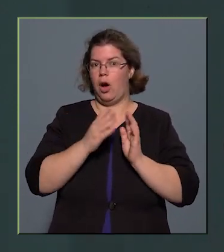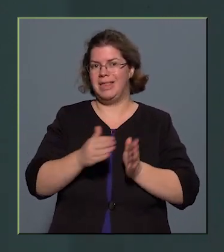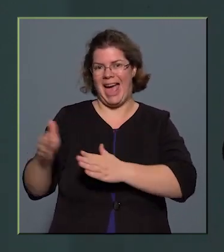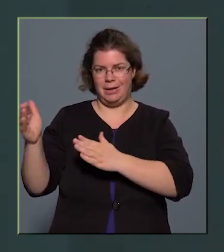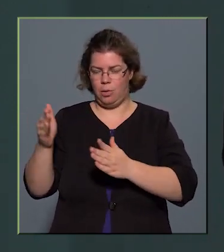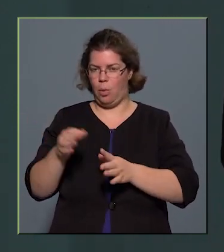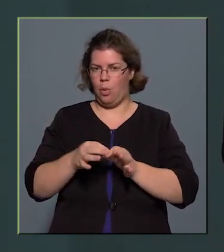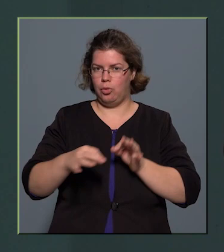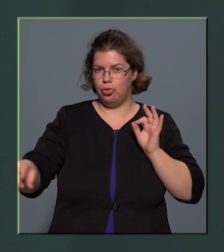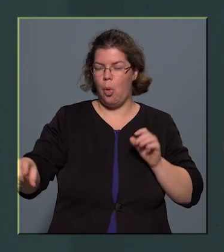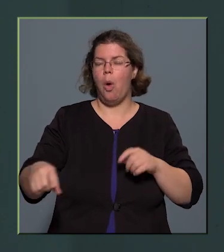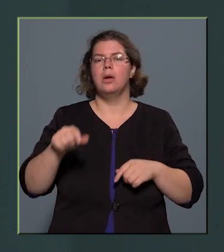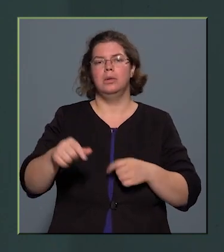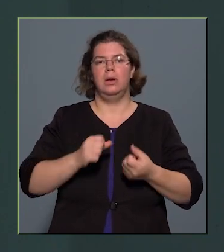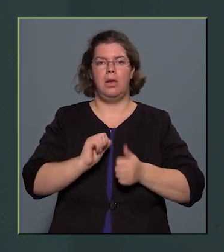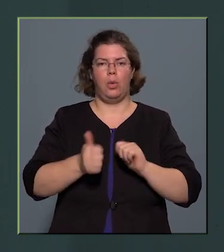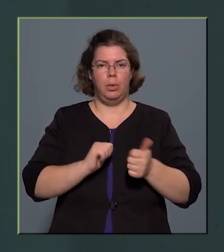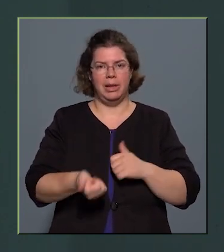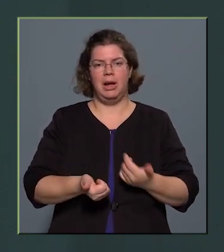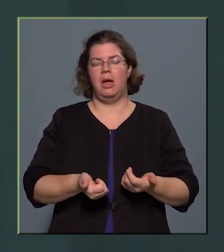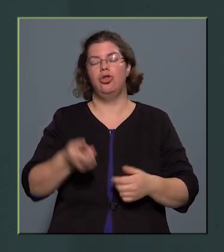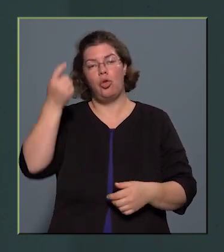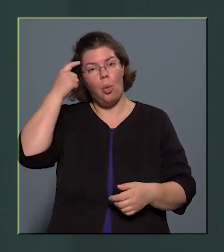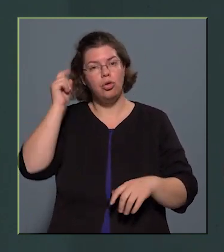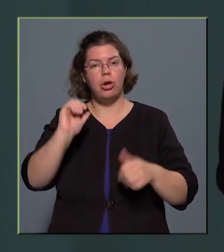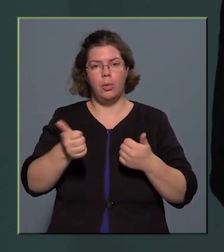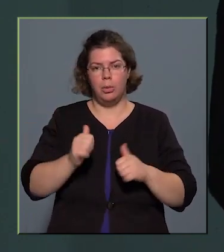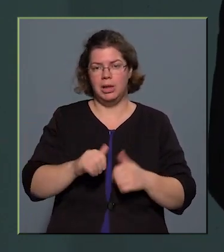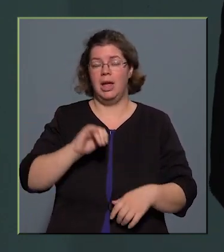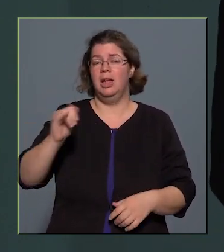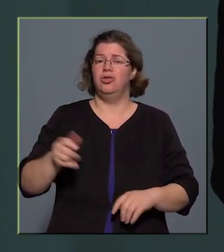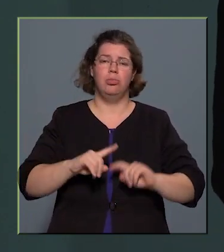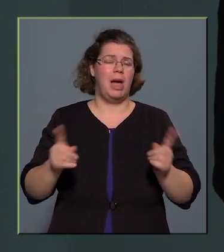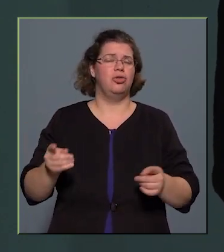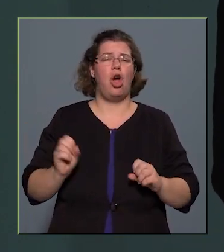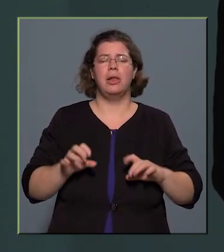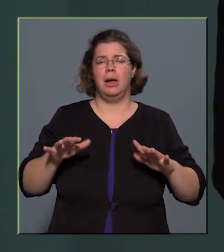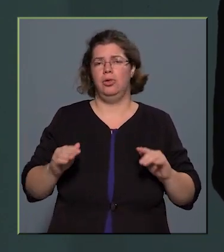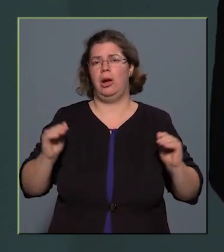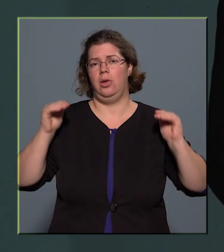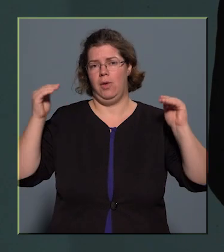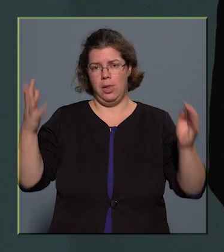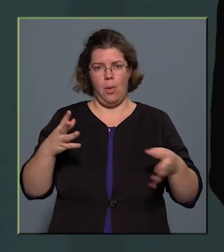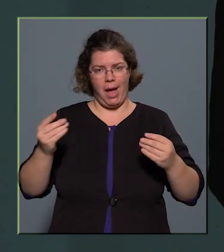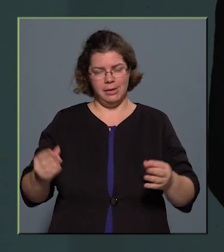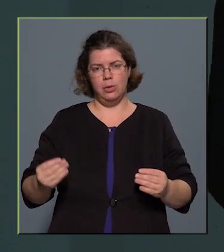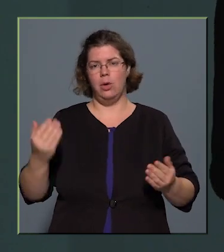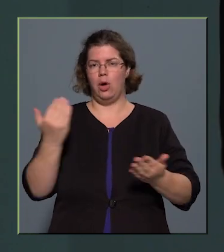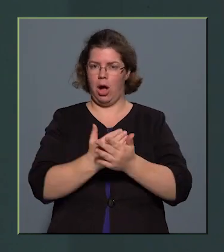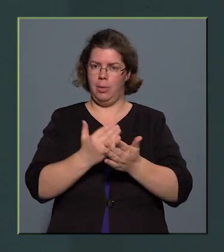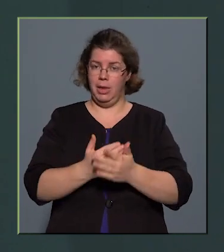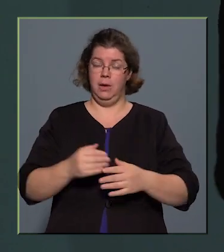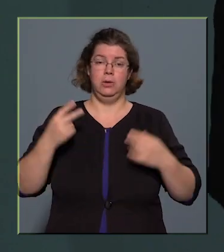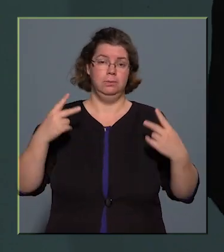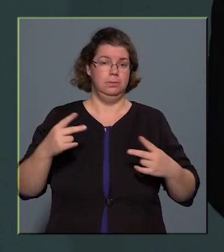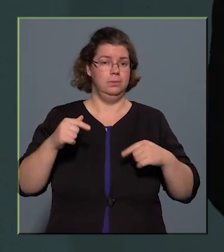gyártósorban az automatizálás, az okos automatizálás és más hatékonyságnövelő eszközök alkalmazása fontos, és